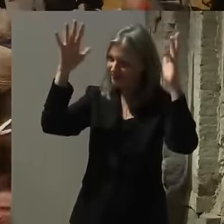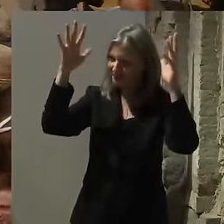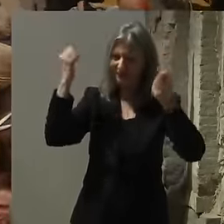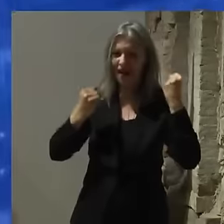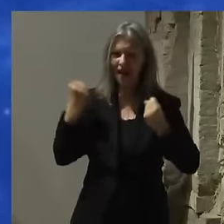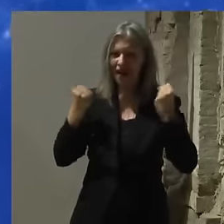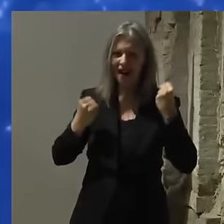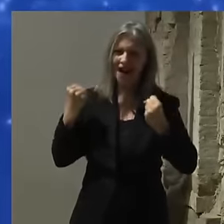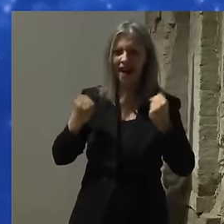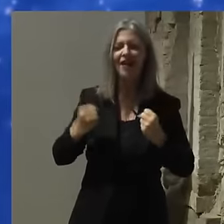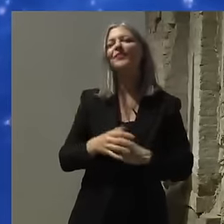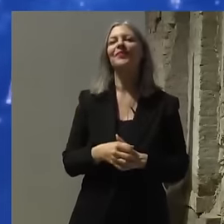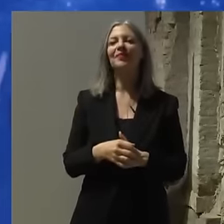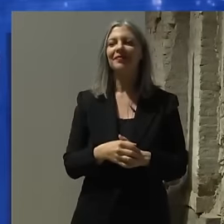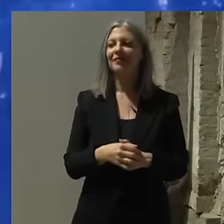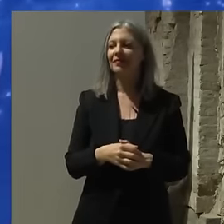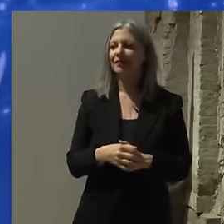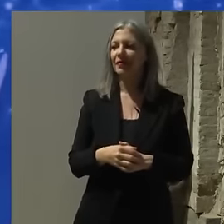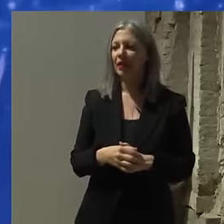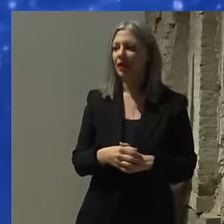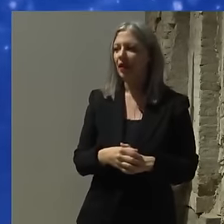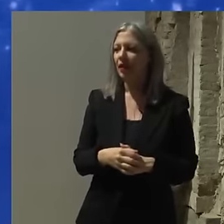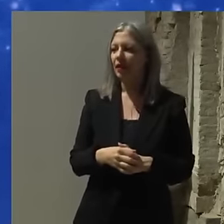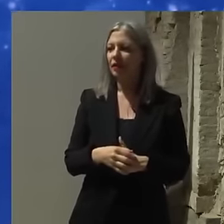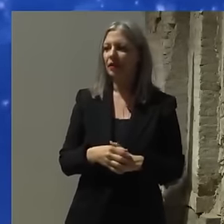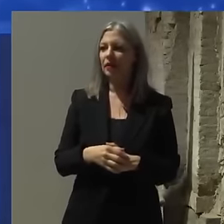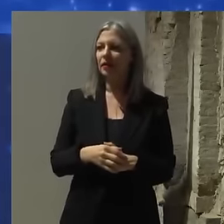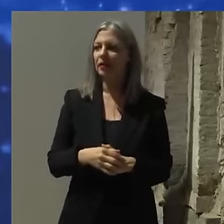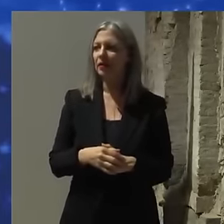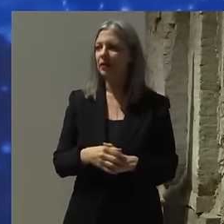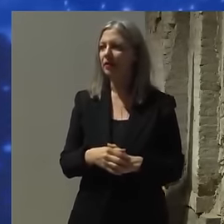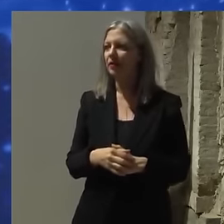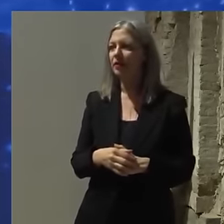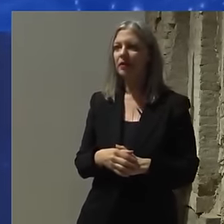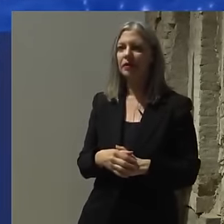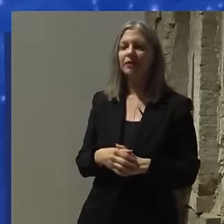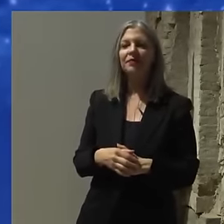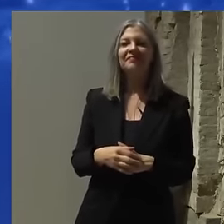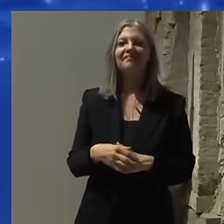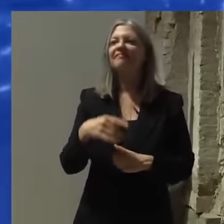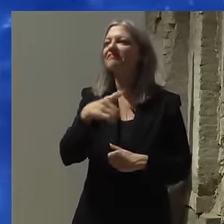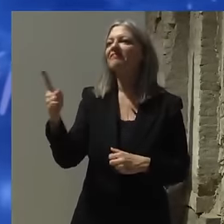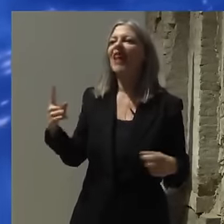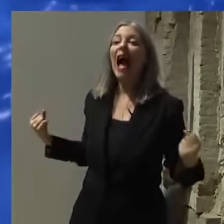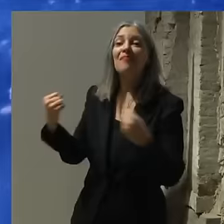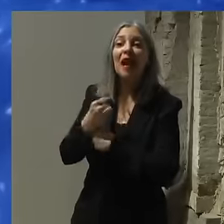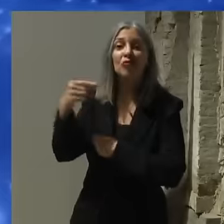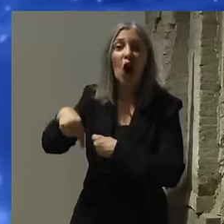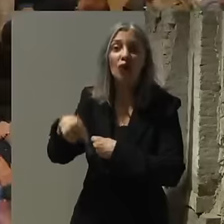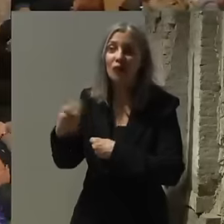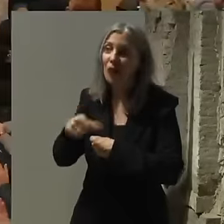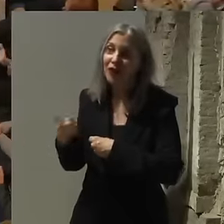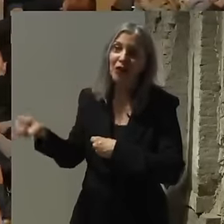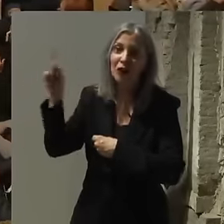Ciao Leopolda. Grande Bobo, Abbracciatelo oggi, perché domani sera uscirà